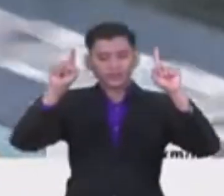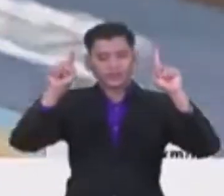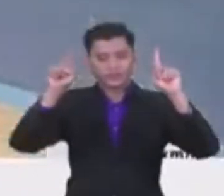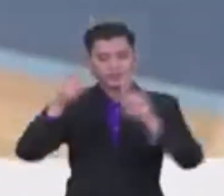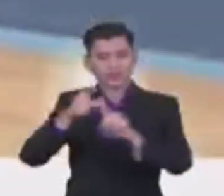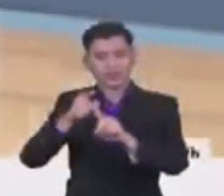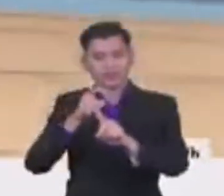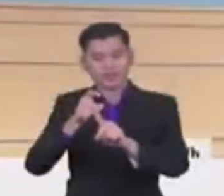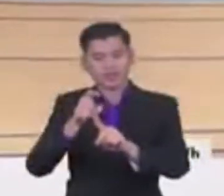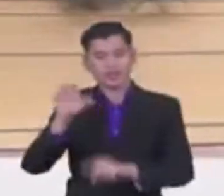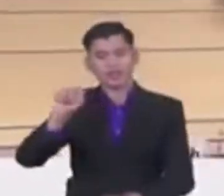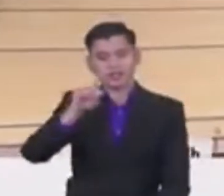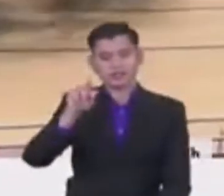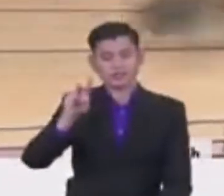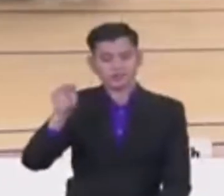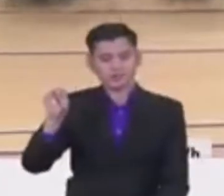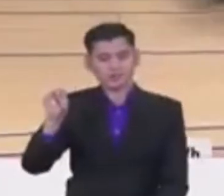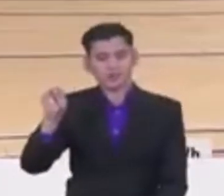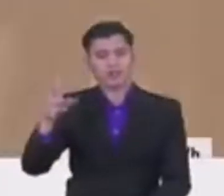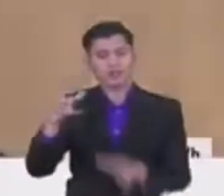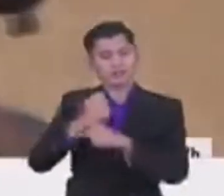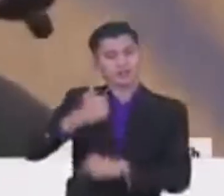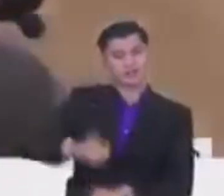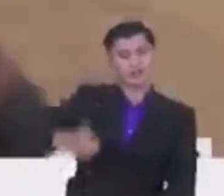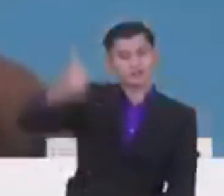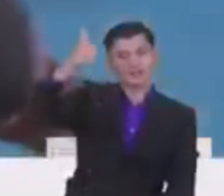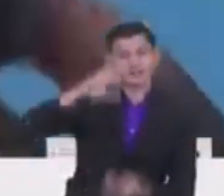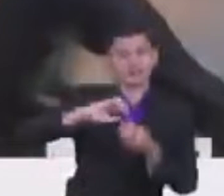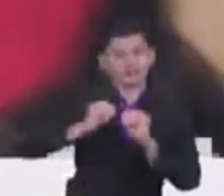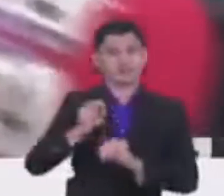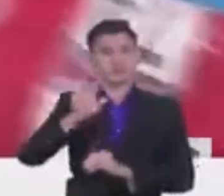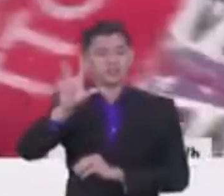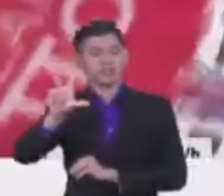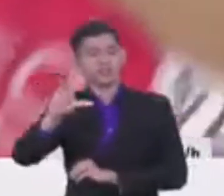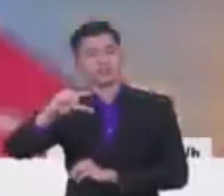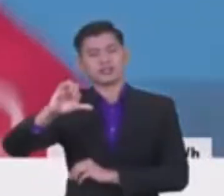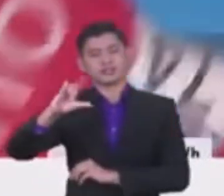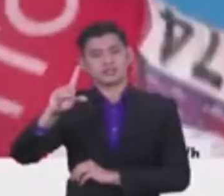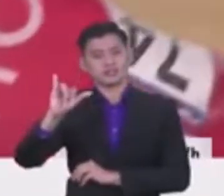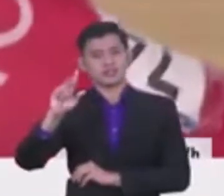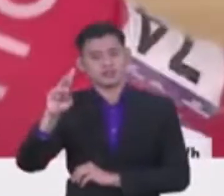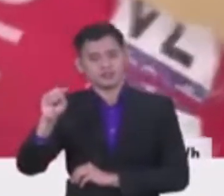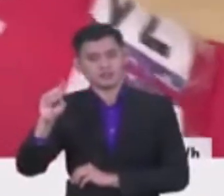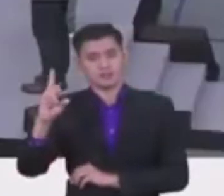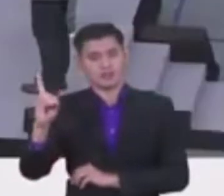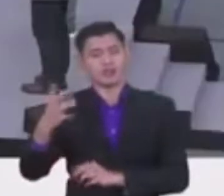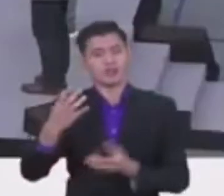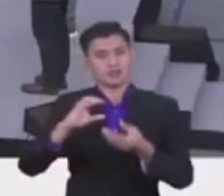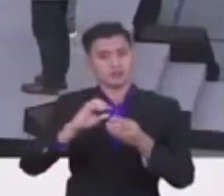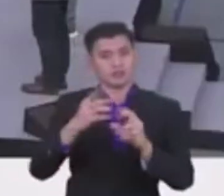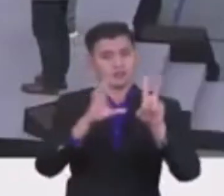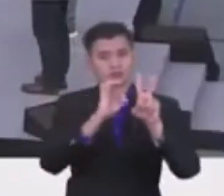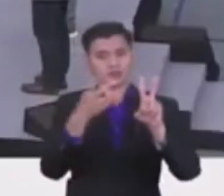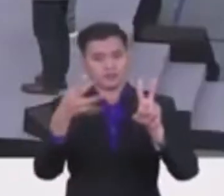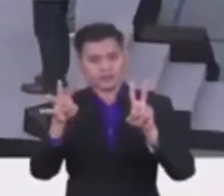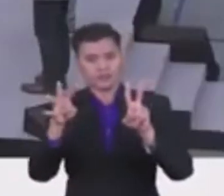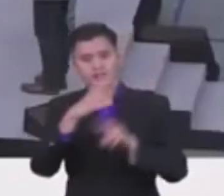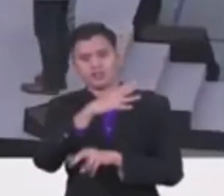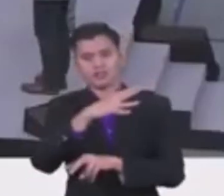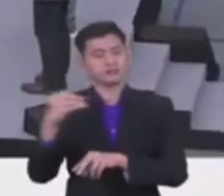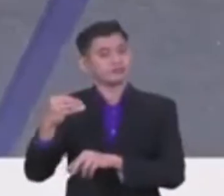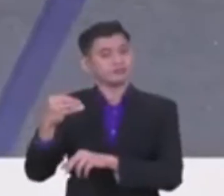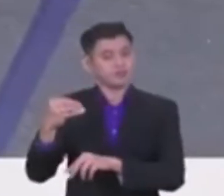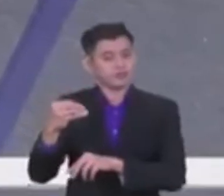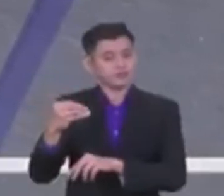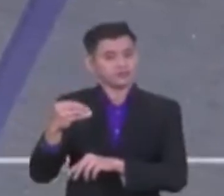negara Datuk Mohammad Azizul Hasni Awang apabila memenangi pingat Gangsa di glasg Scotland pada edisi 2014 josang pula